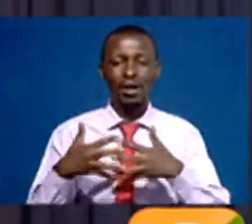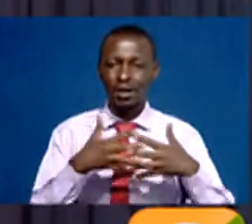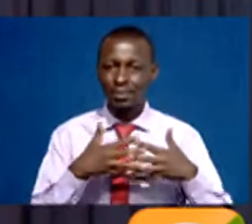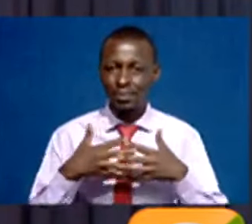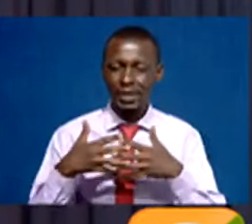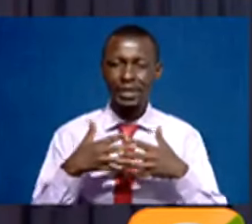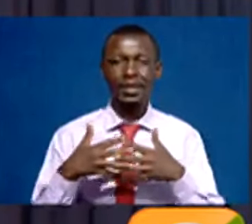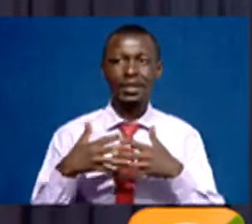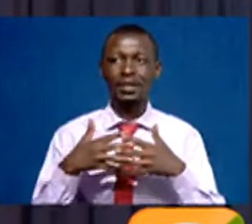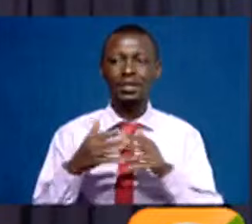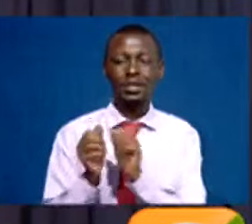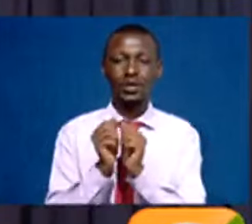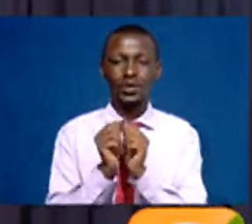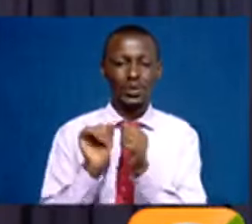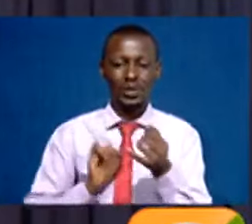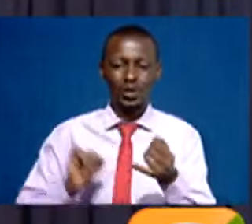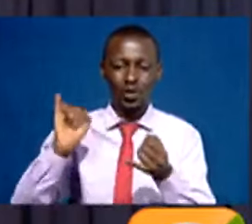holding Rachel's hand.